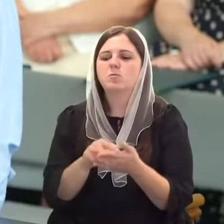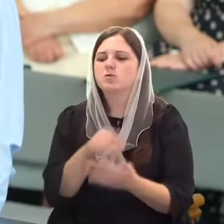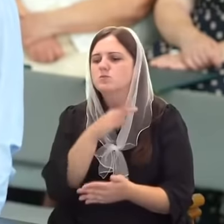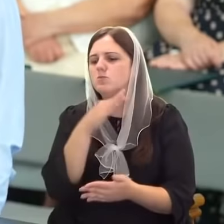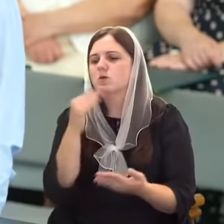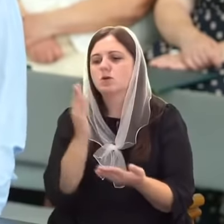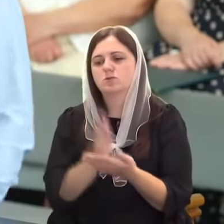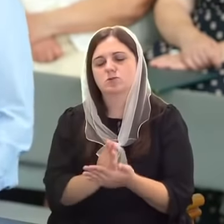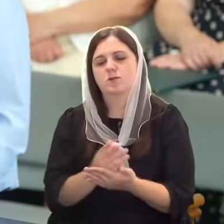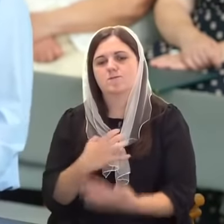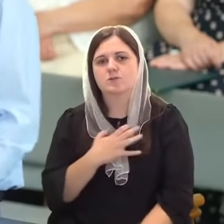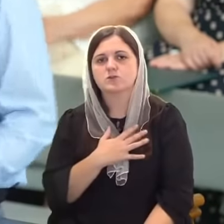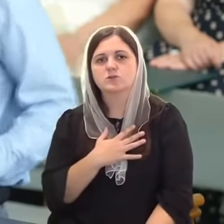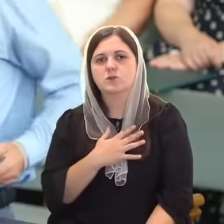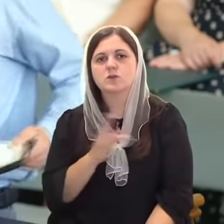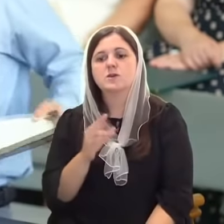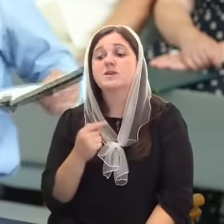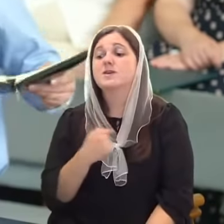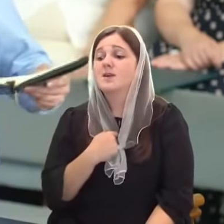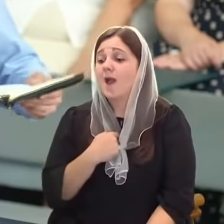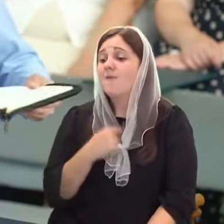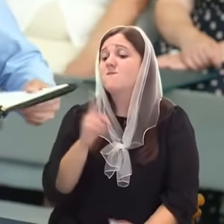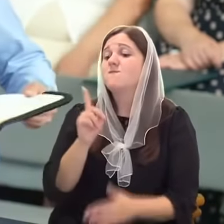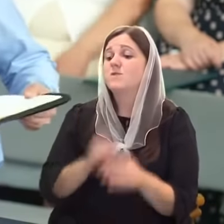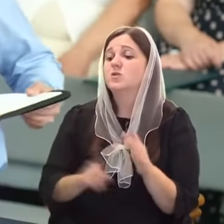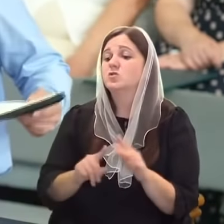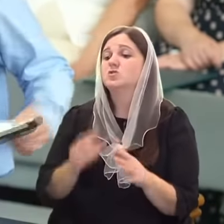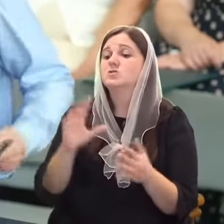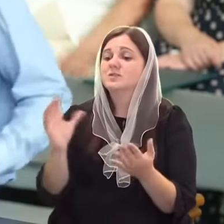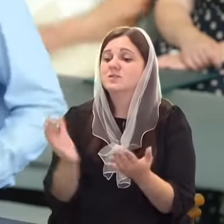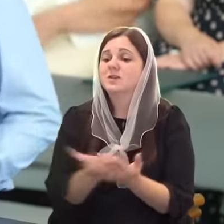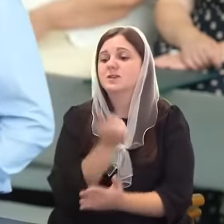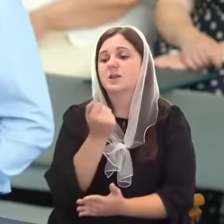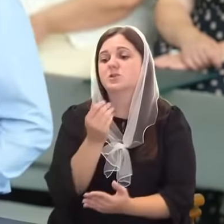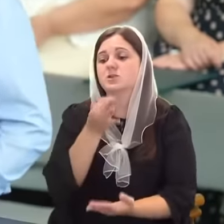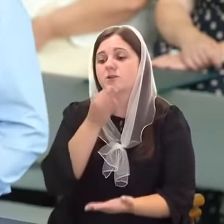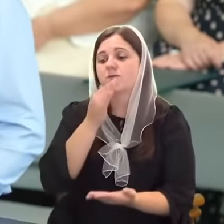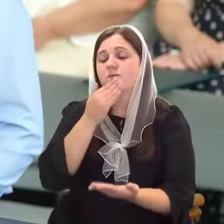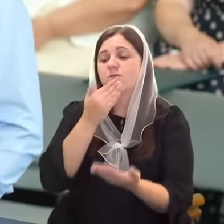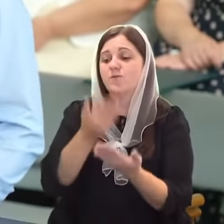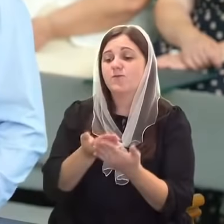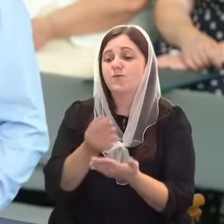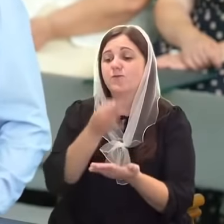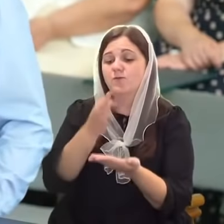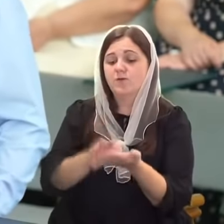Я верю, что ты найдешь ответы здесь, в Священном Писании.